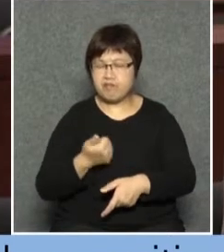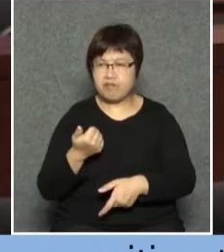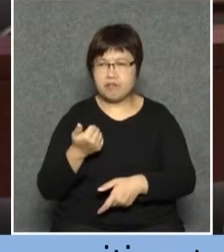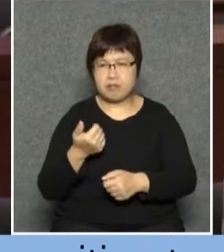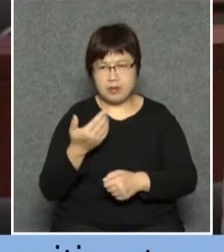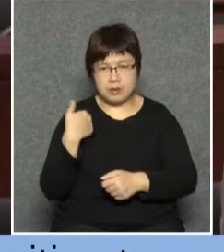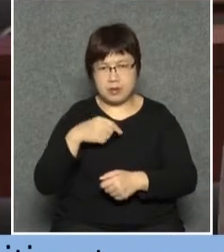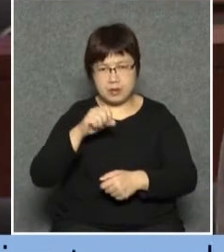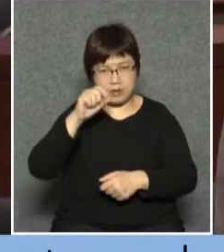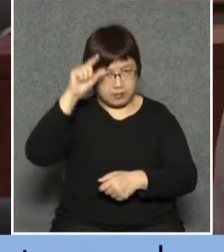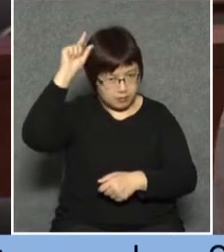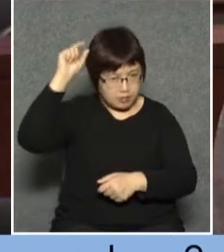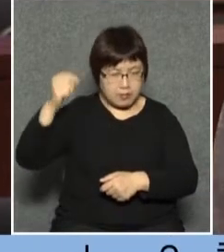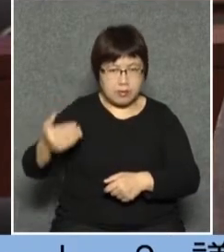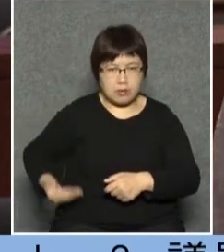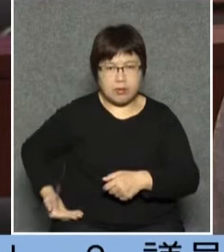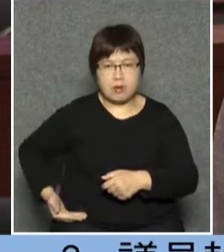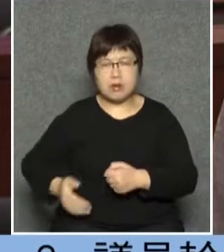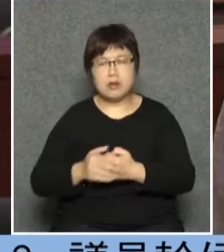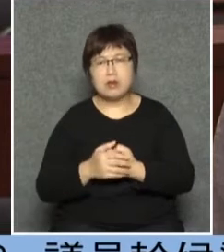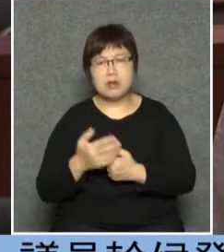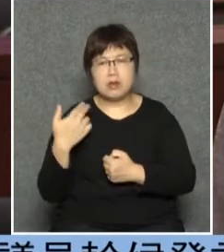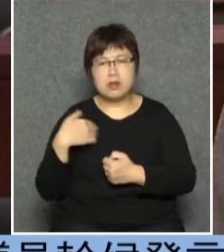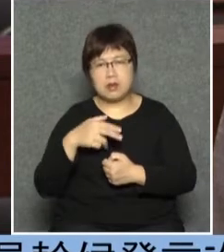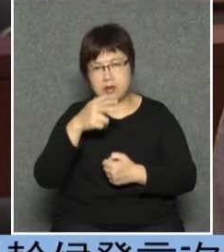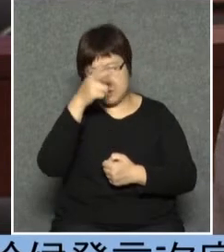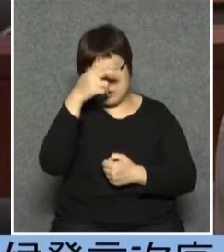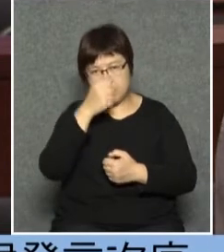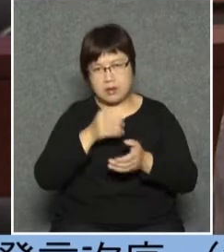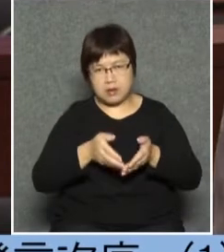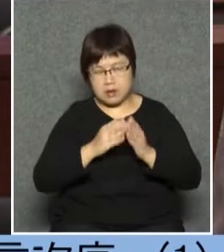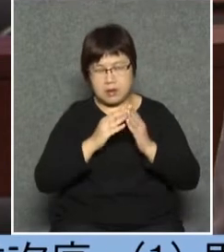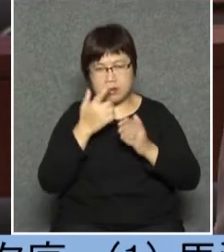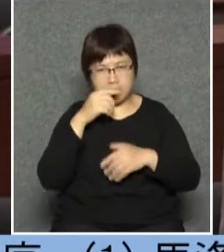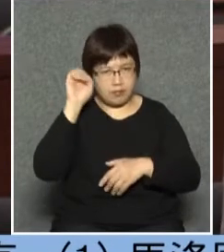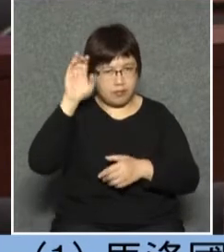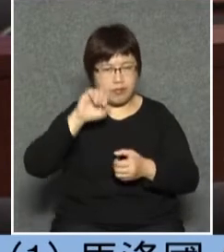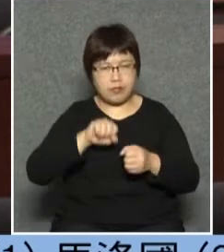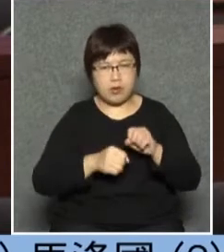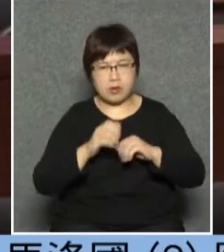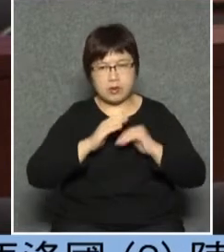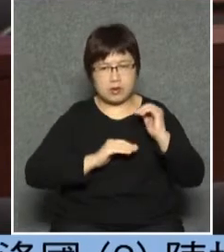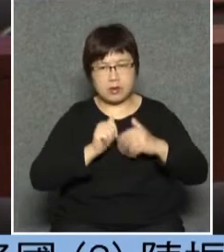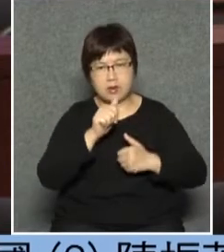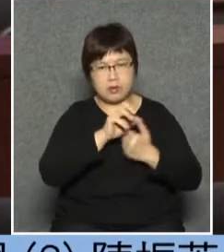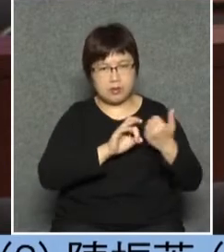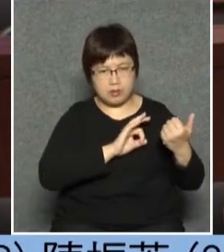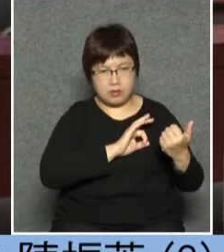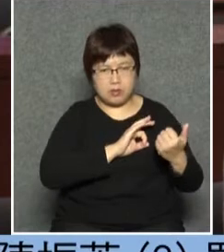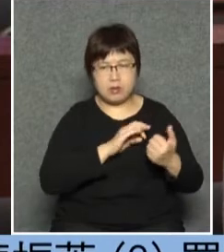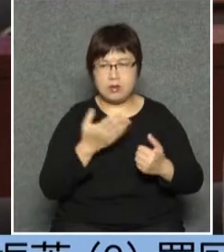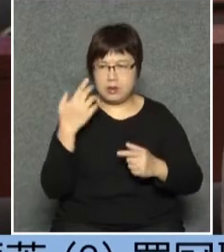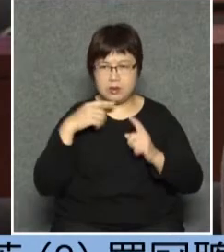華前特首的時代設立了創新科技委員會，到前特首曾蔭權時